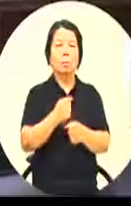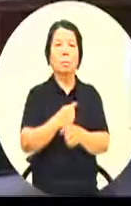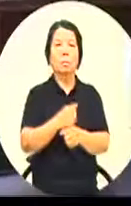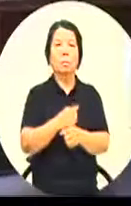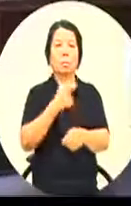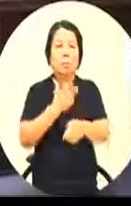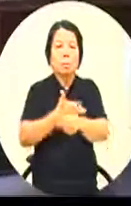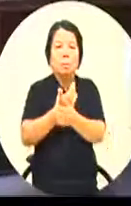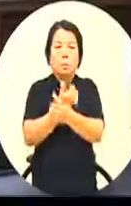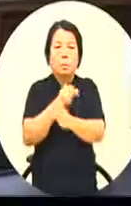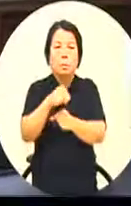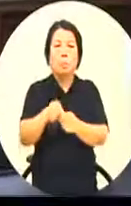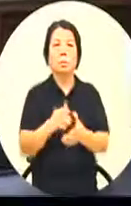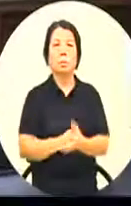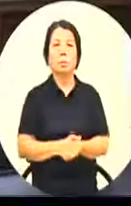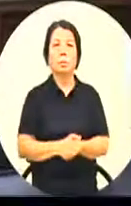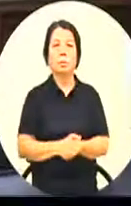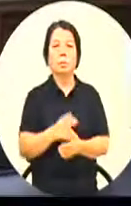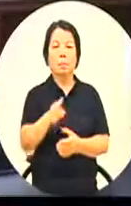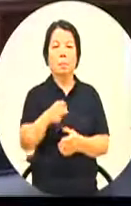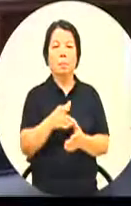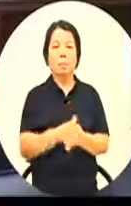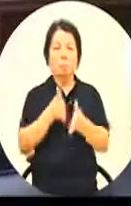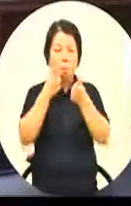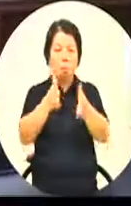那个专门的术科的委员，